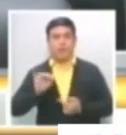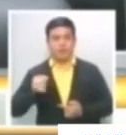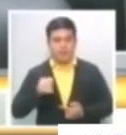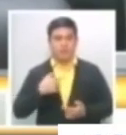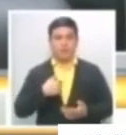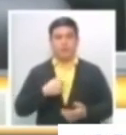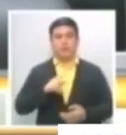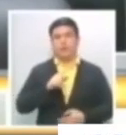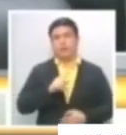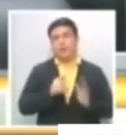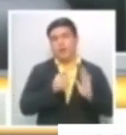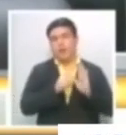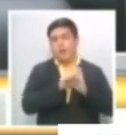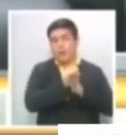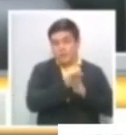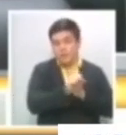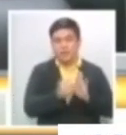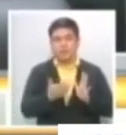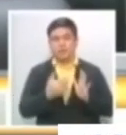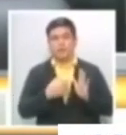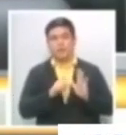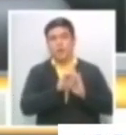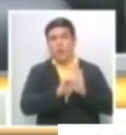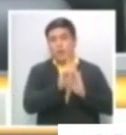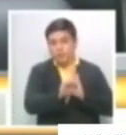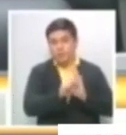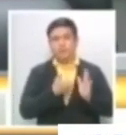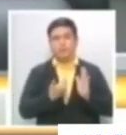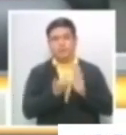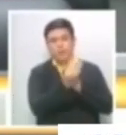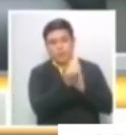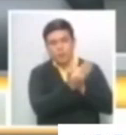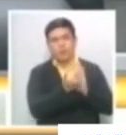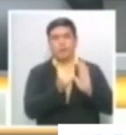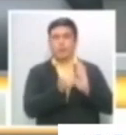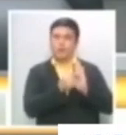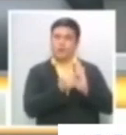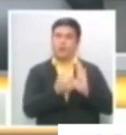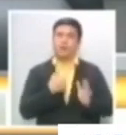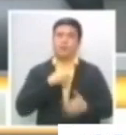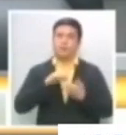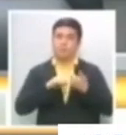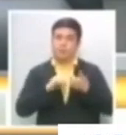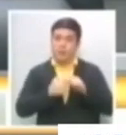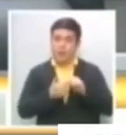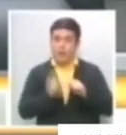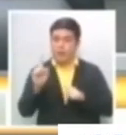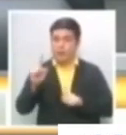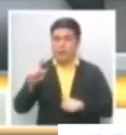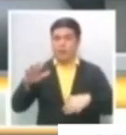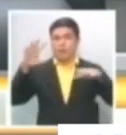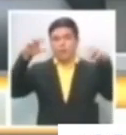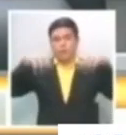ที่ได้ร่วมในกลุ่มของภาคอีสานนะครับเนื่องจากปัญหาภัยแล้งสืบเนื่องม